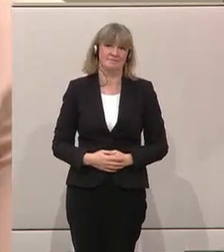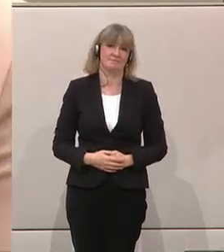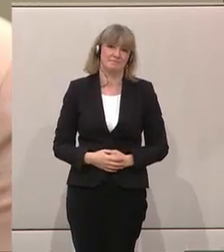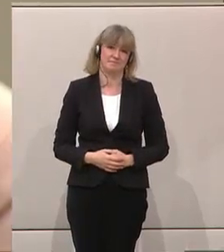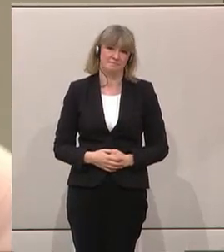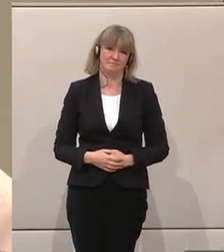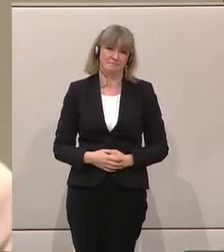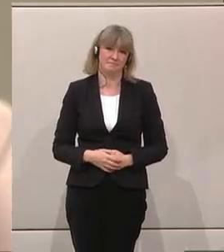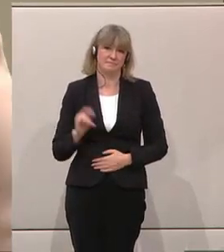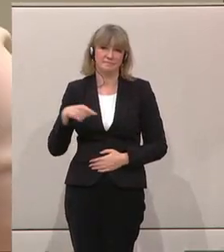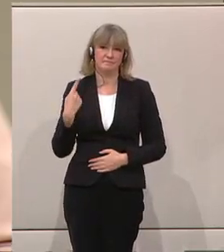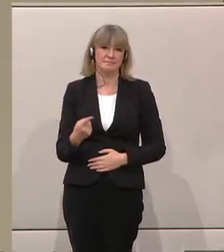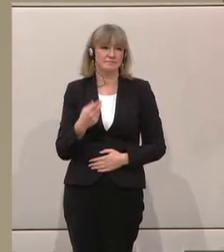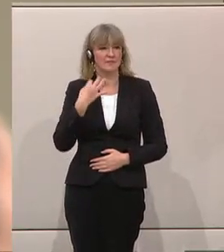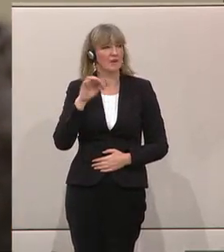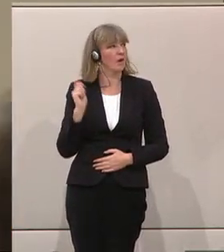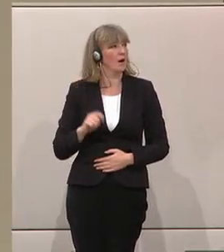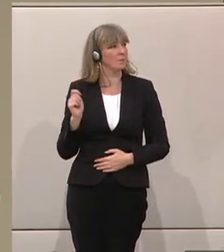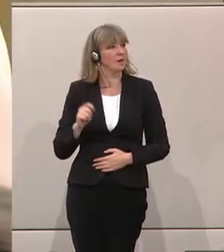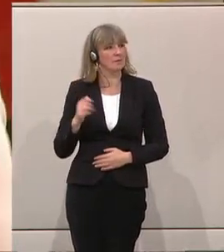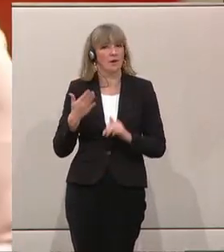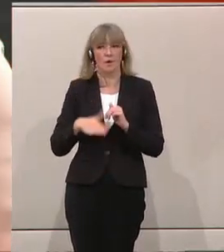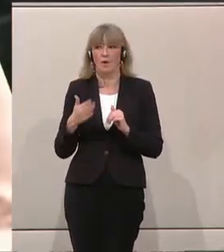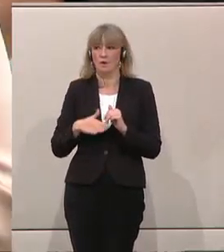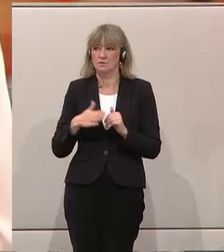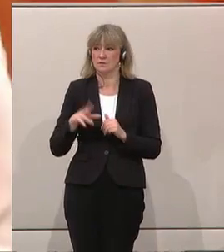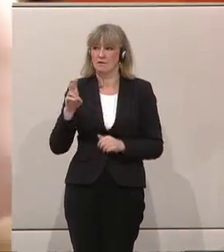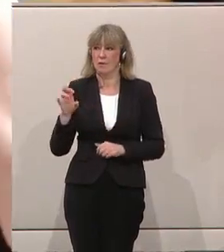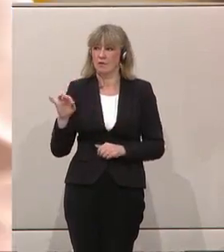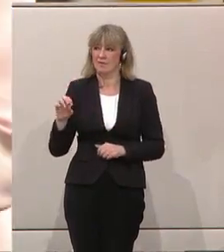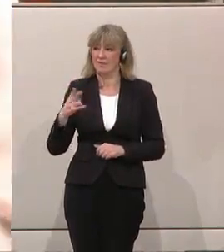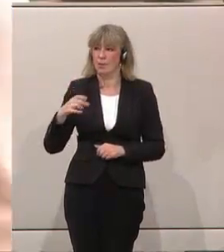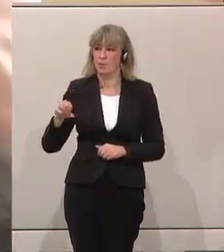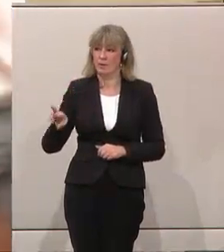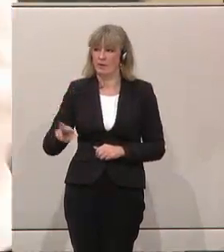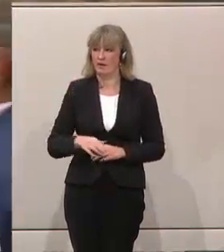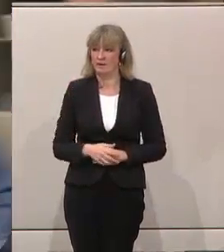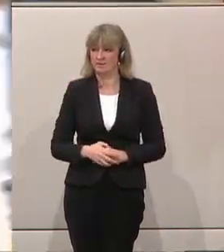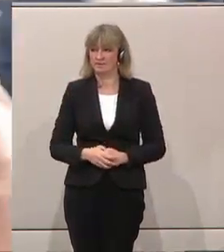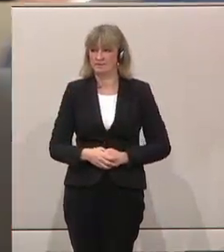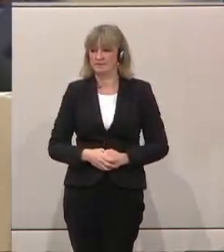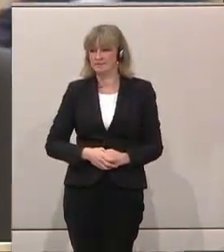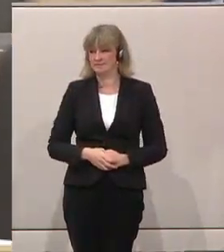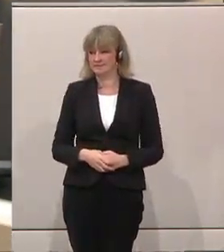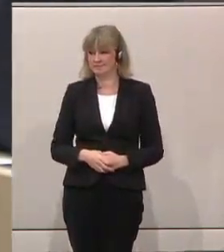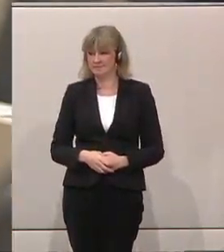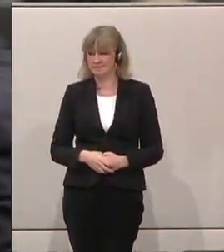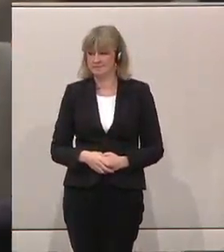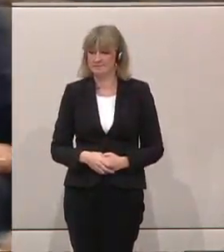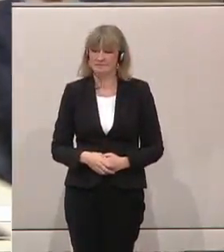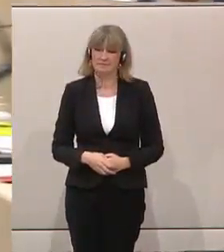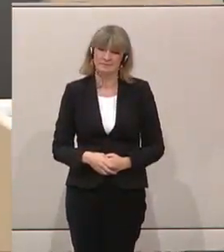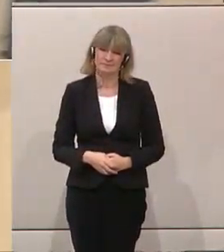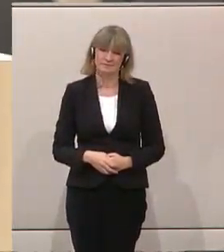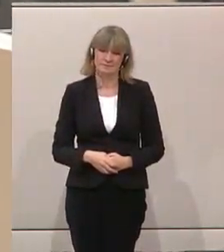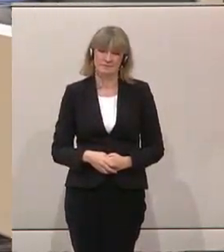Nach dem ex-grünen Wolfgang Zinkel, der jetzt für die Liste Pilz antritt, die ex-rote Daniela Holzinger, die jetzt ebenfalls für